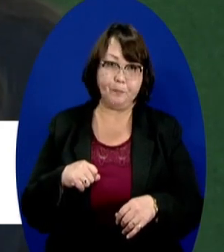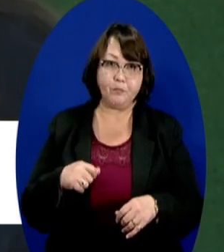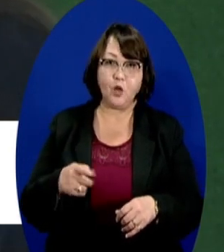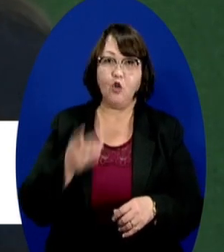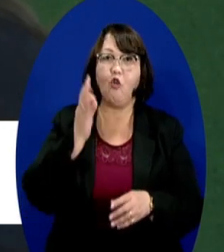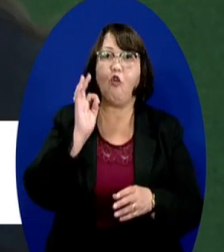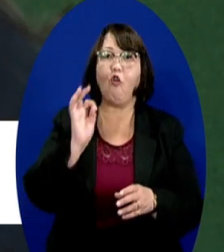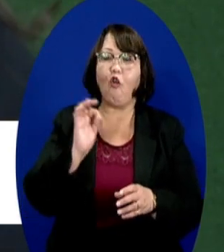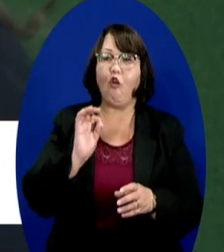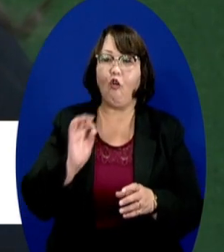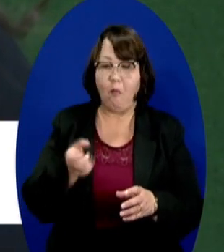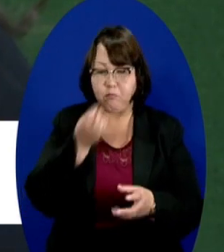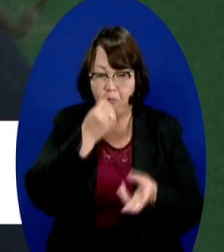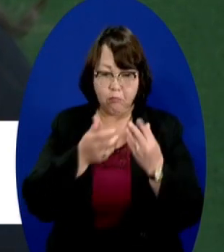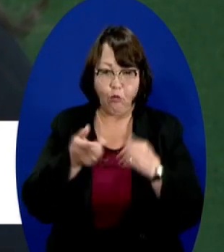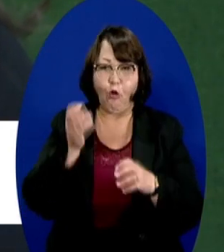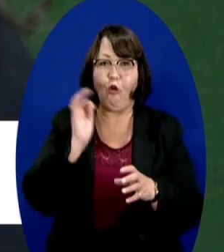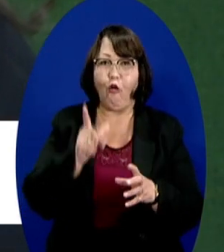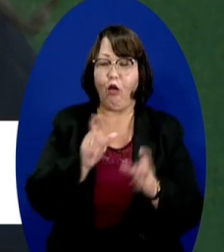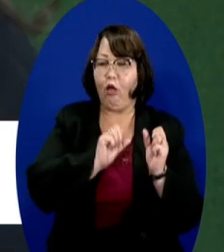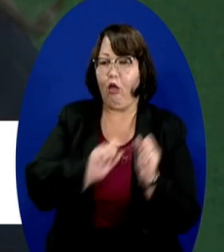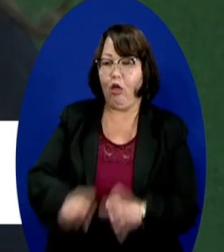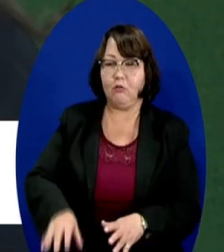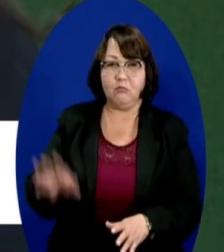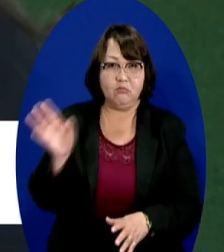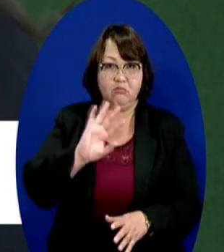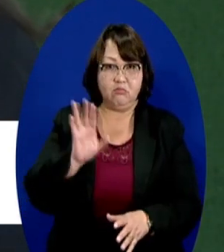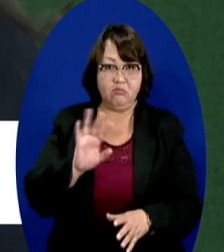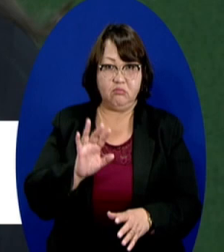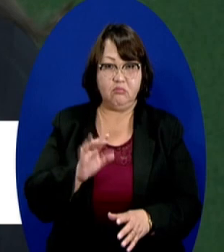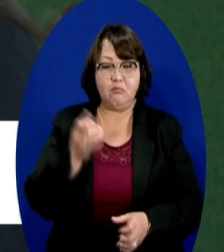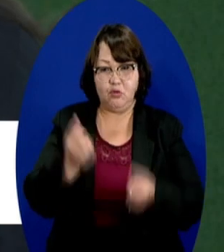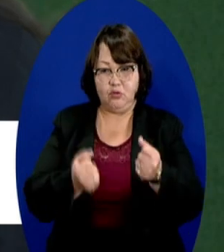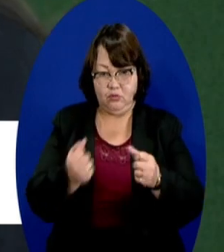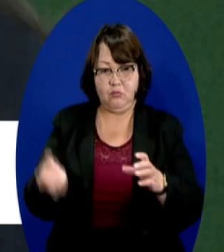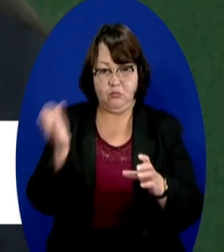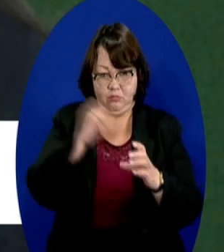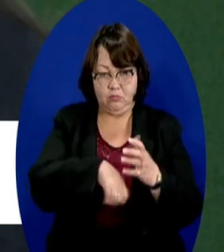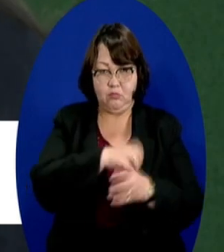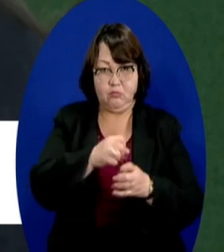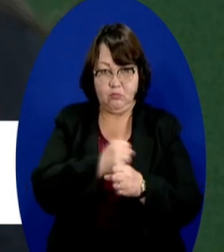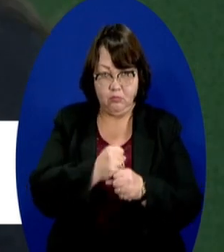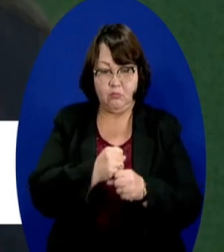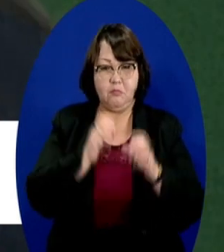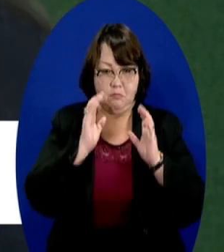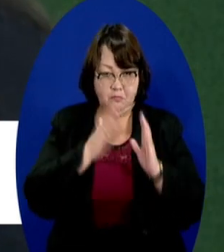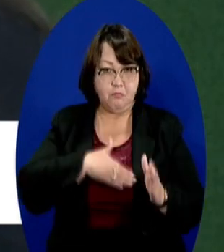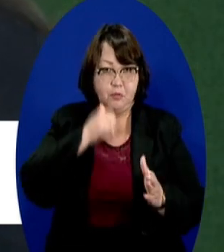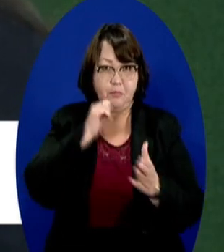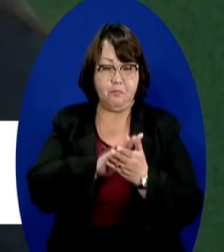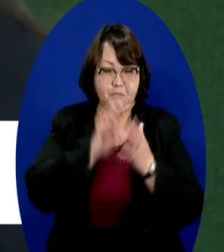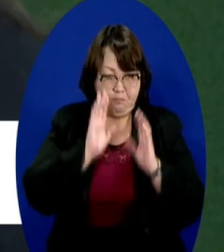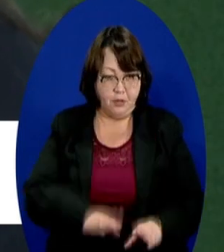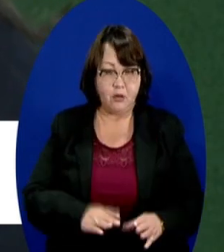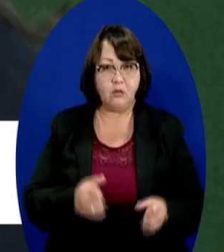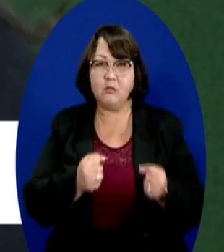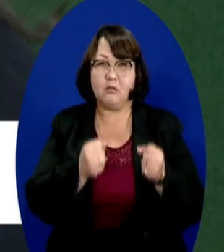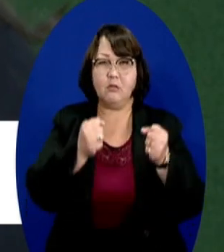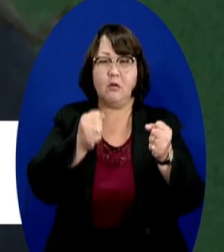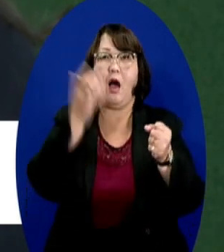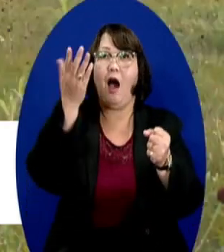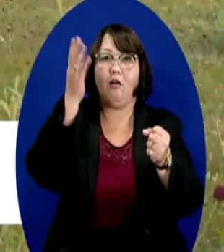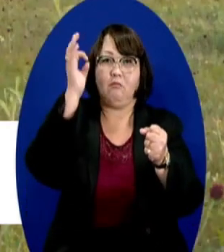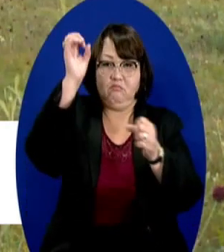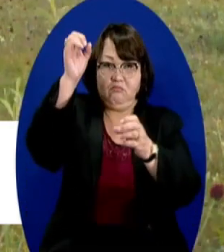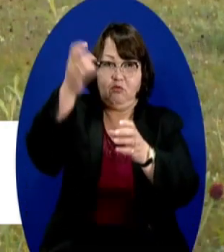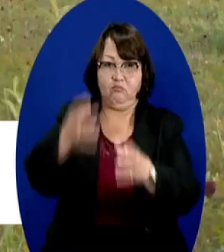оцсон хогийг өөрөө тэр байгалийн цэцэлбэрт газар энэ байглаа бохирдуулахгүйгээр аваад явах үүргийг уг нь бас хуулийн дагуу хүлээж байгаа гэдгийг бас иргэд маань